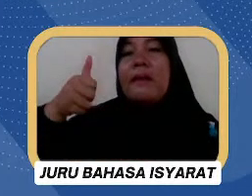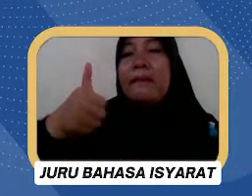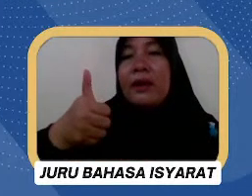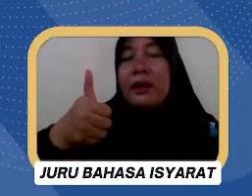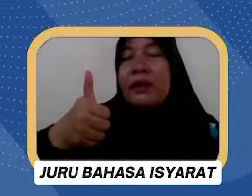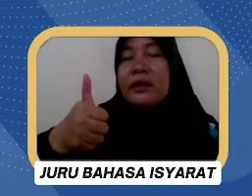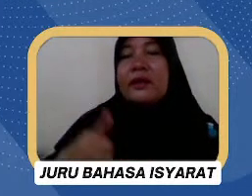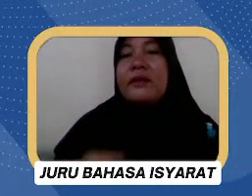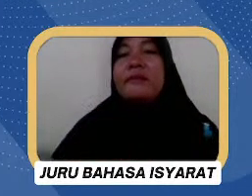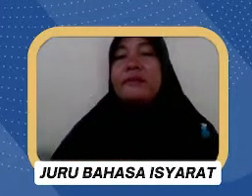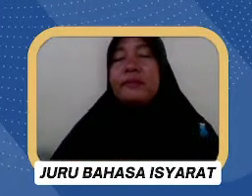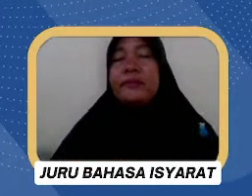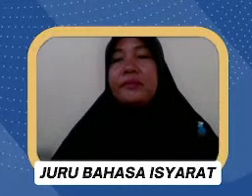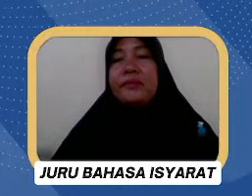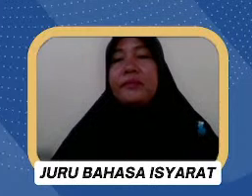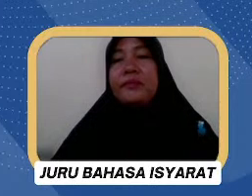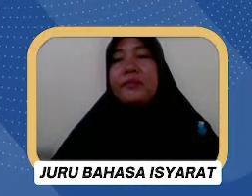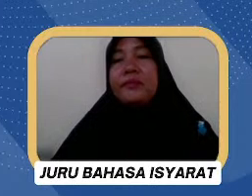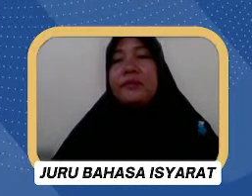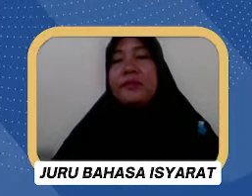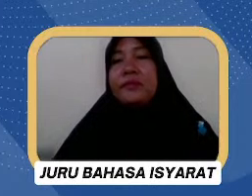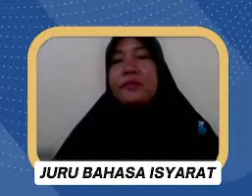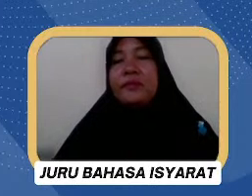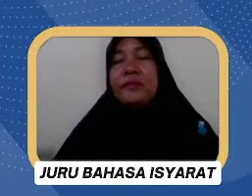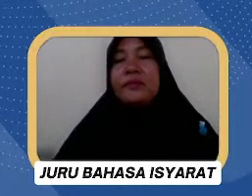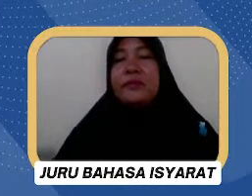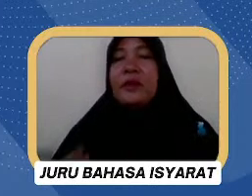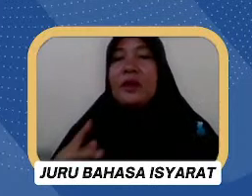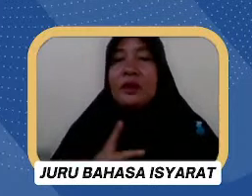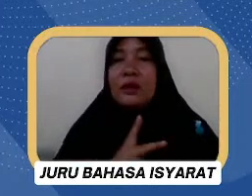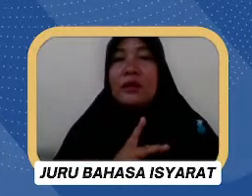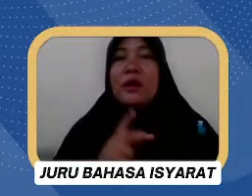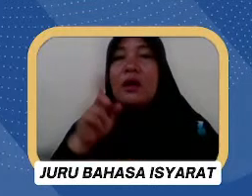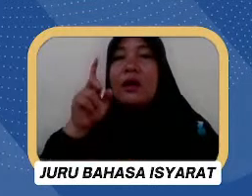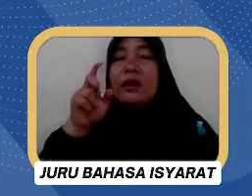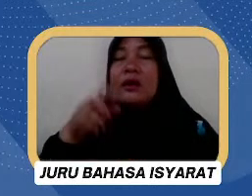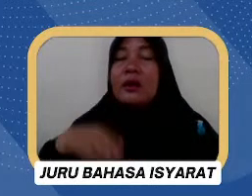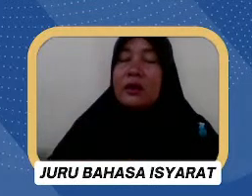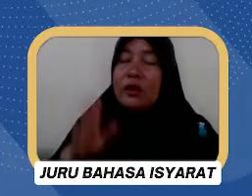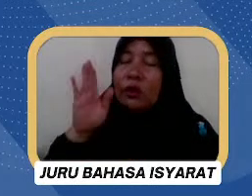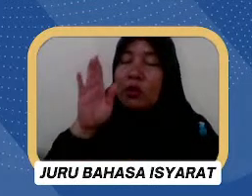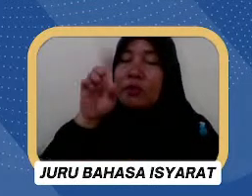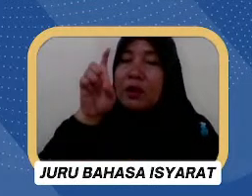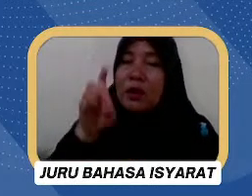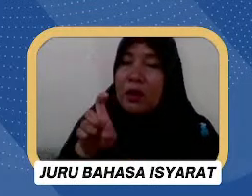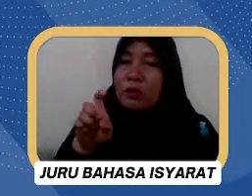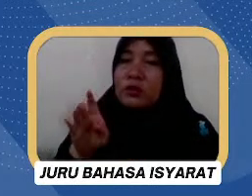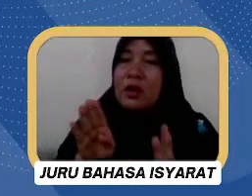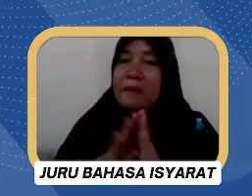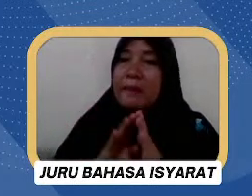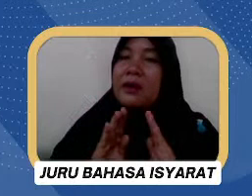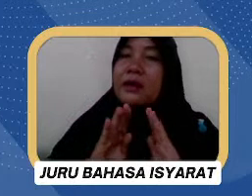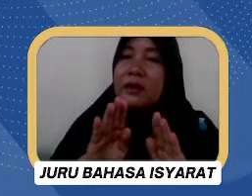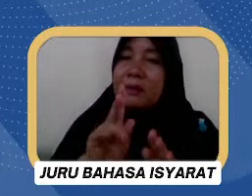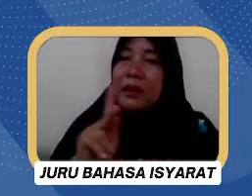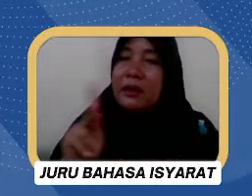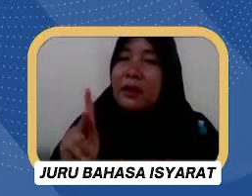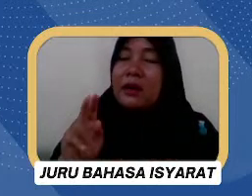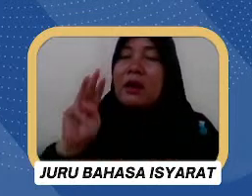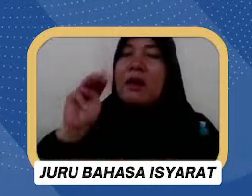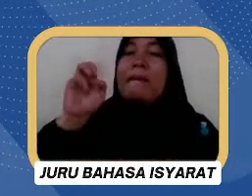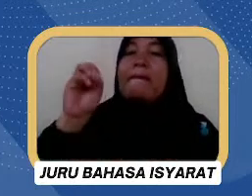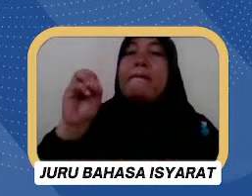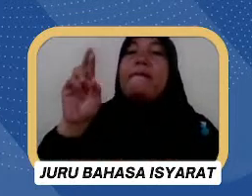dengan bermoral, mengedepankan kualitas moral. Mudah-mudahan dengan mengedepankan moralitas-moralitas